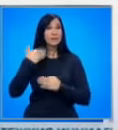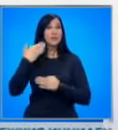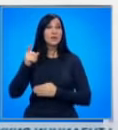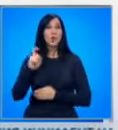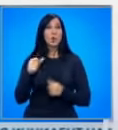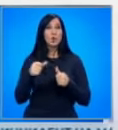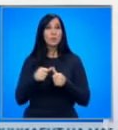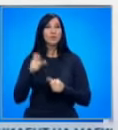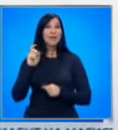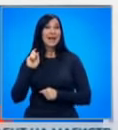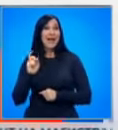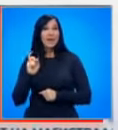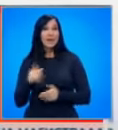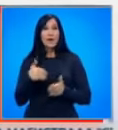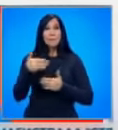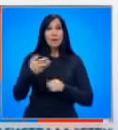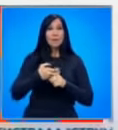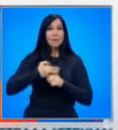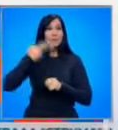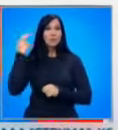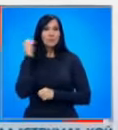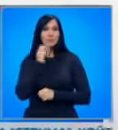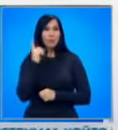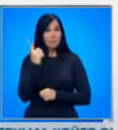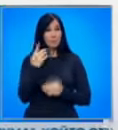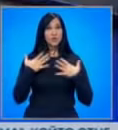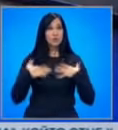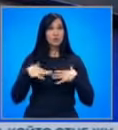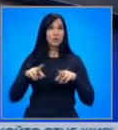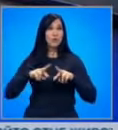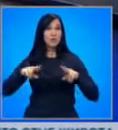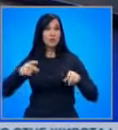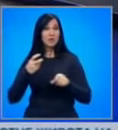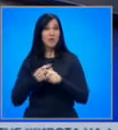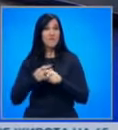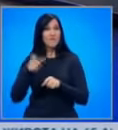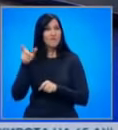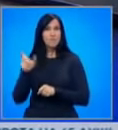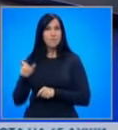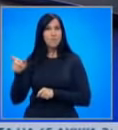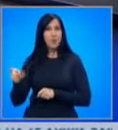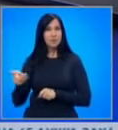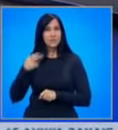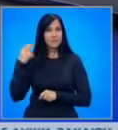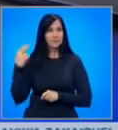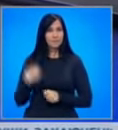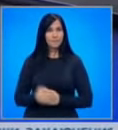Любенов. Гергана Гайдарова се намира пред болница Пирогов сега, първо за състоянието на останалите в болницата. Здравей.